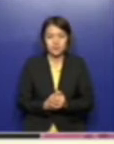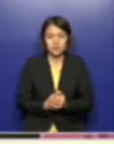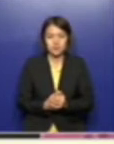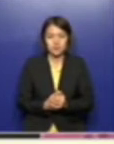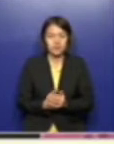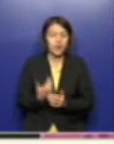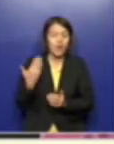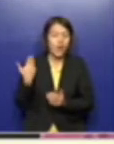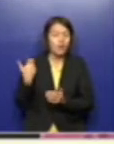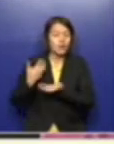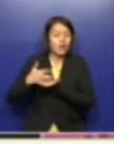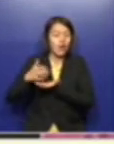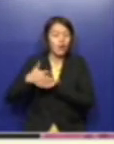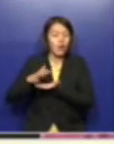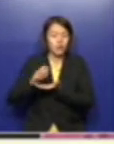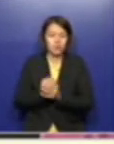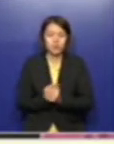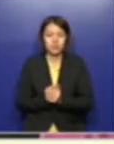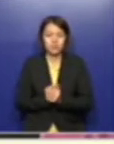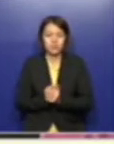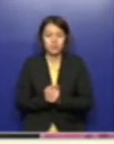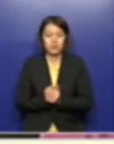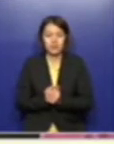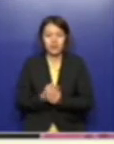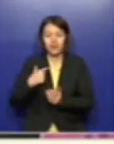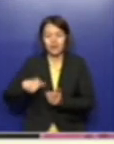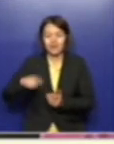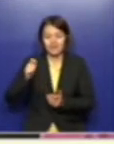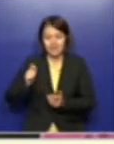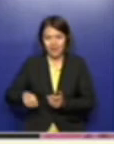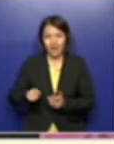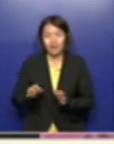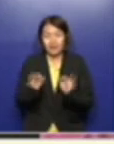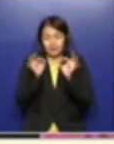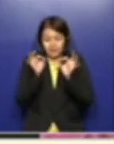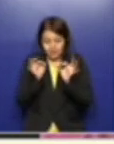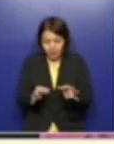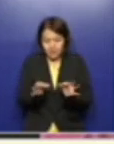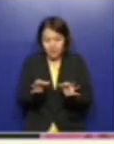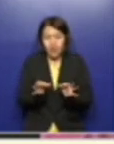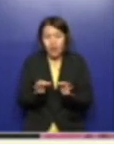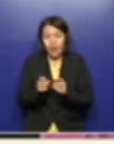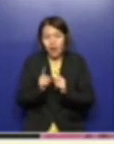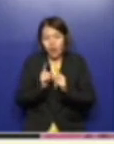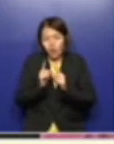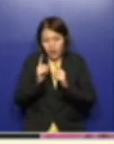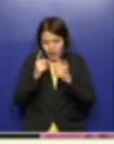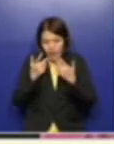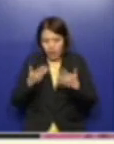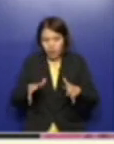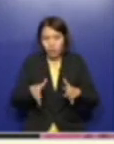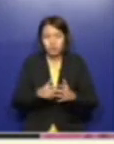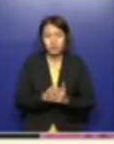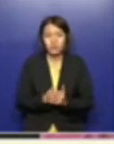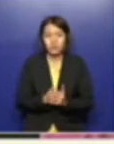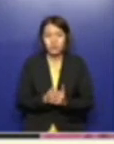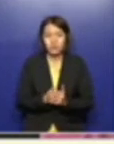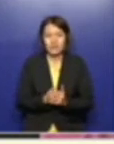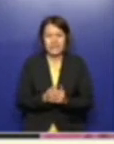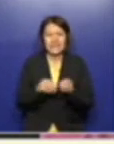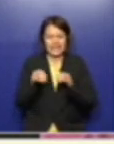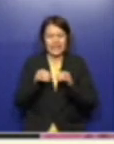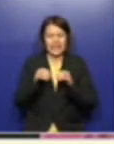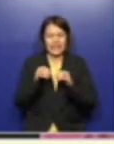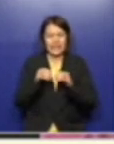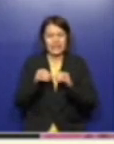างต้นขณะนี้ศาลได้มีคำพิพากษาในบางส่วนไปแล้วซึ่งจะเร็วๆนี้จะ